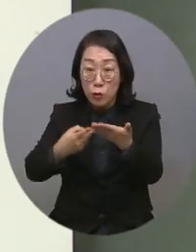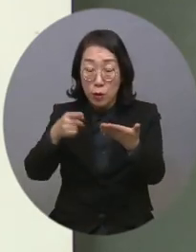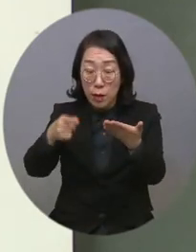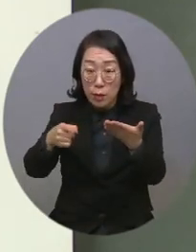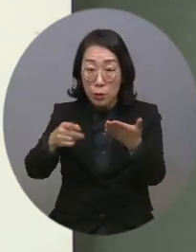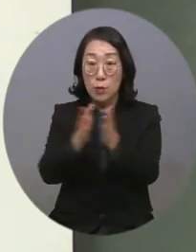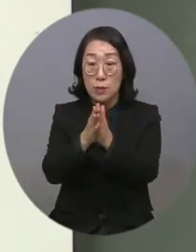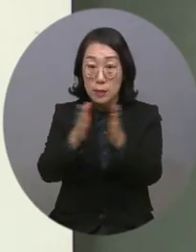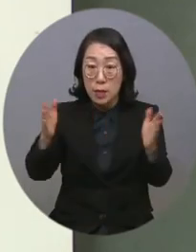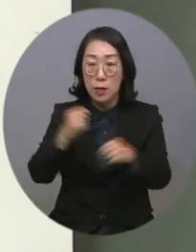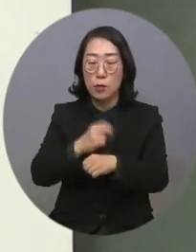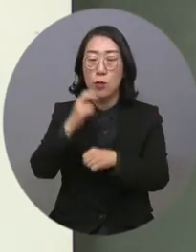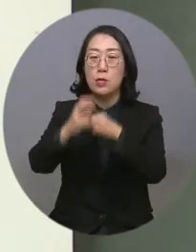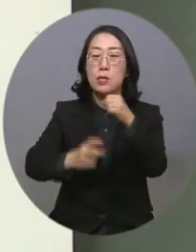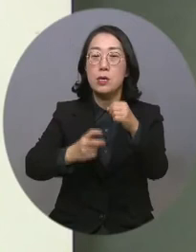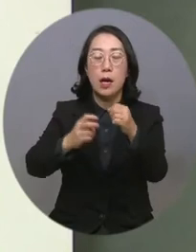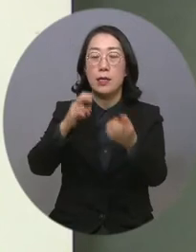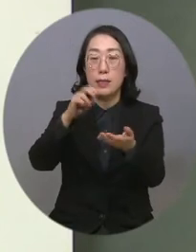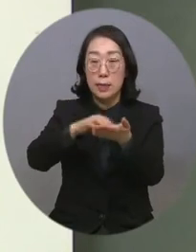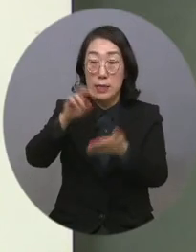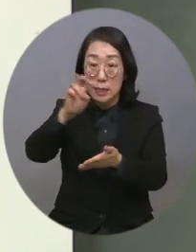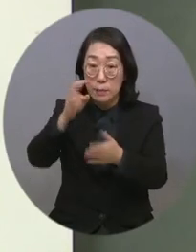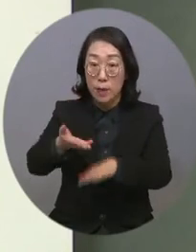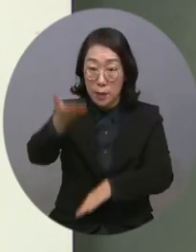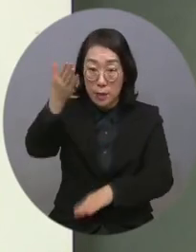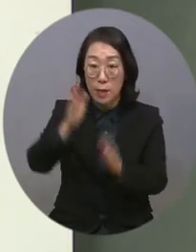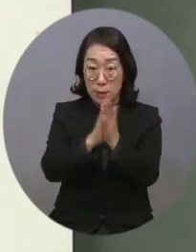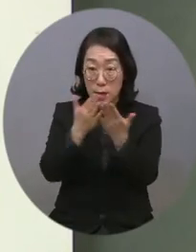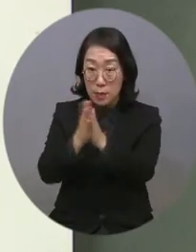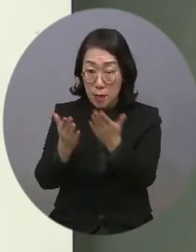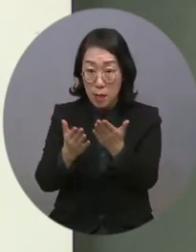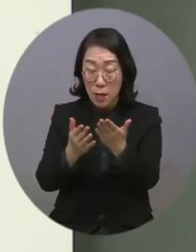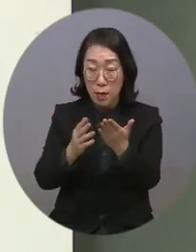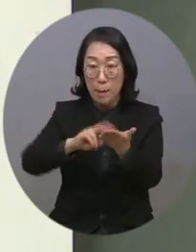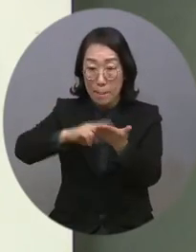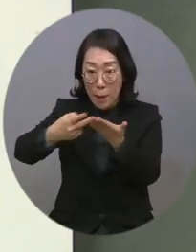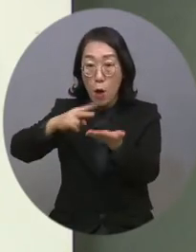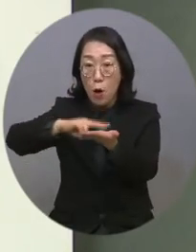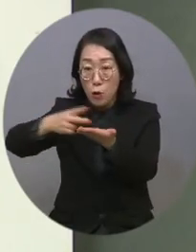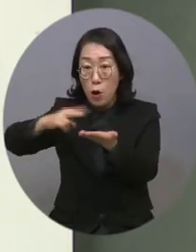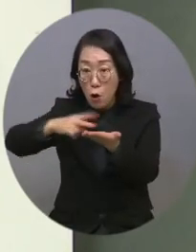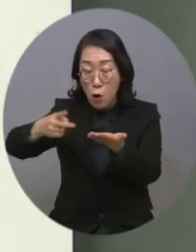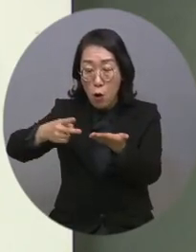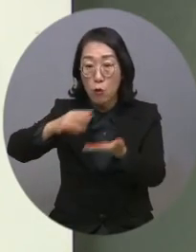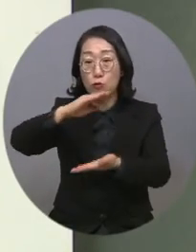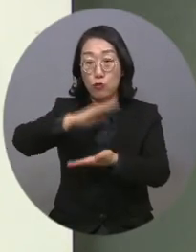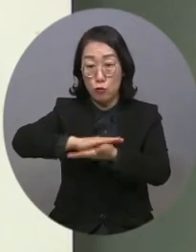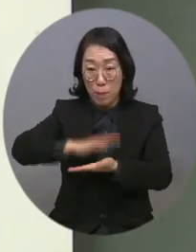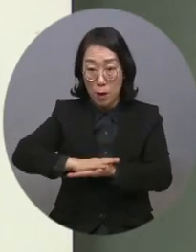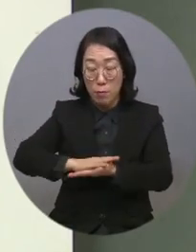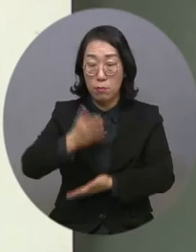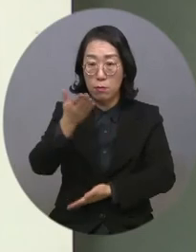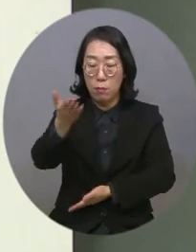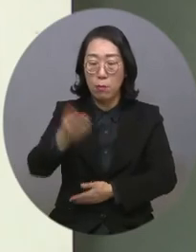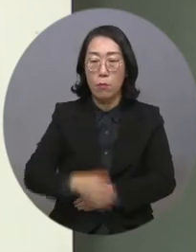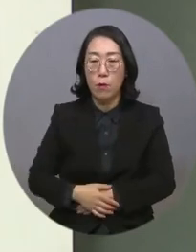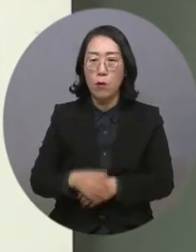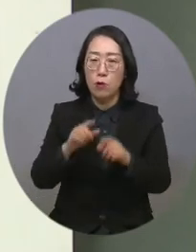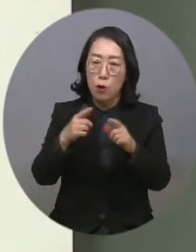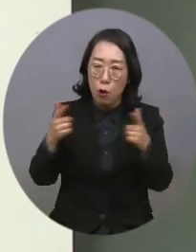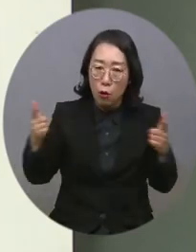대고 20여 권이 넘는 서적을 내놓으시고, 그러다 보면은 그 여러 가지